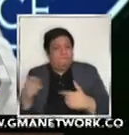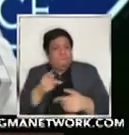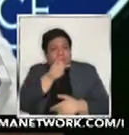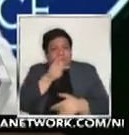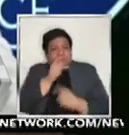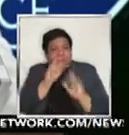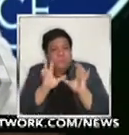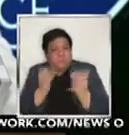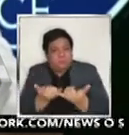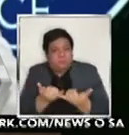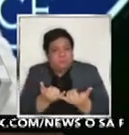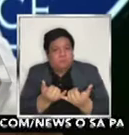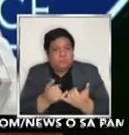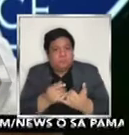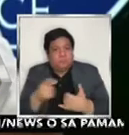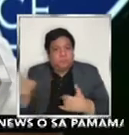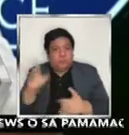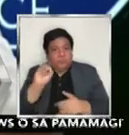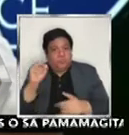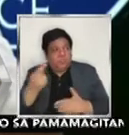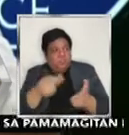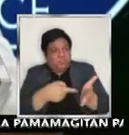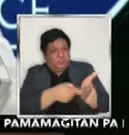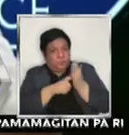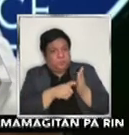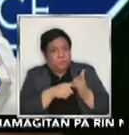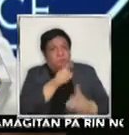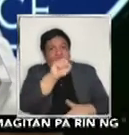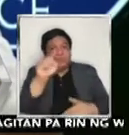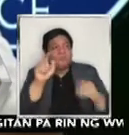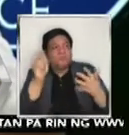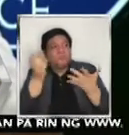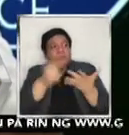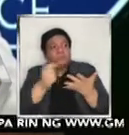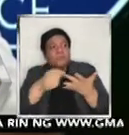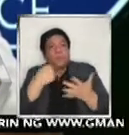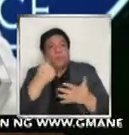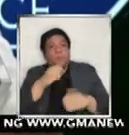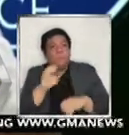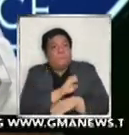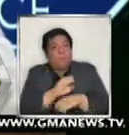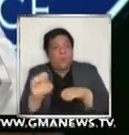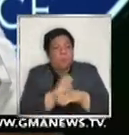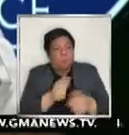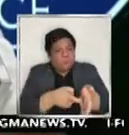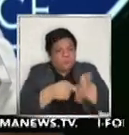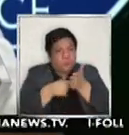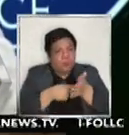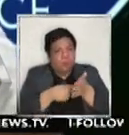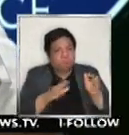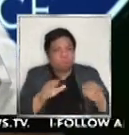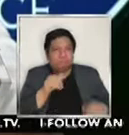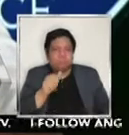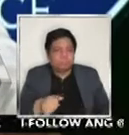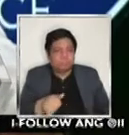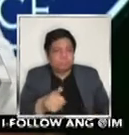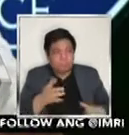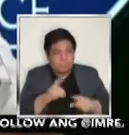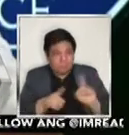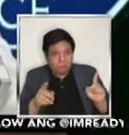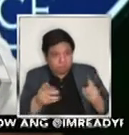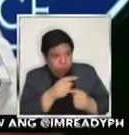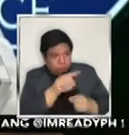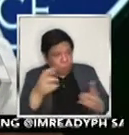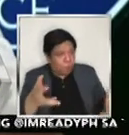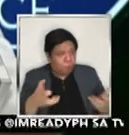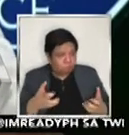naman rinequire po ng DOH na bigyan ng rapid testing yung mga bumabalik na mga empleyado. Pero kung gusto po nila, bakit naman natin sila